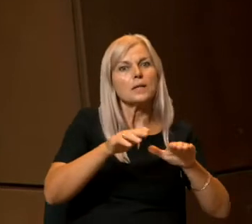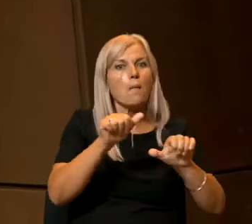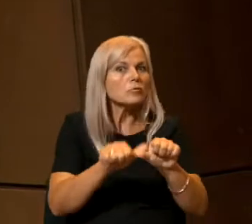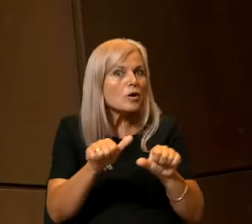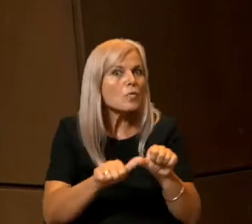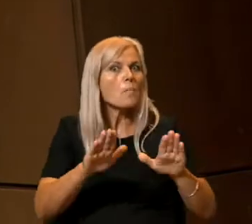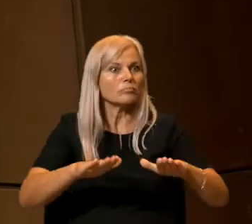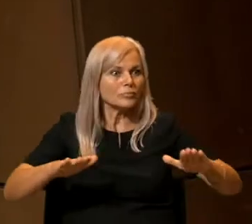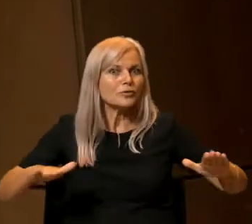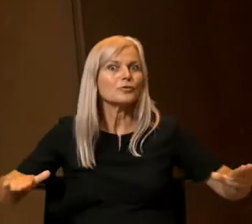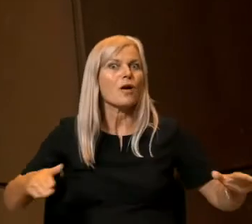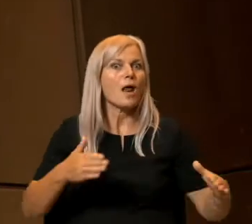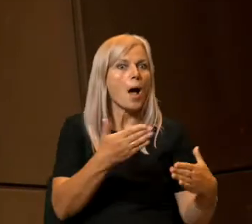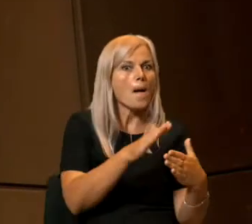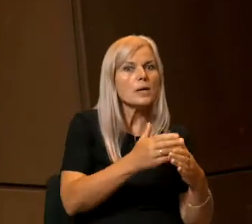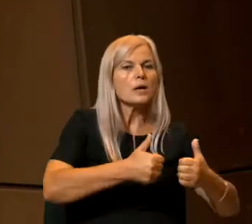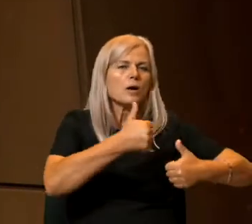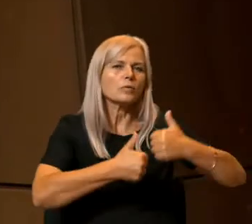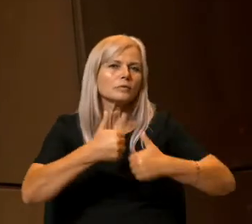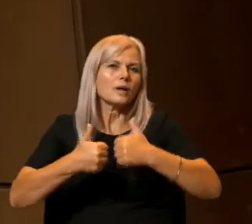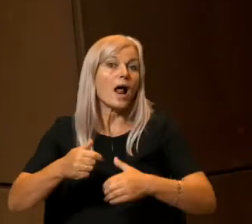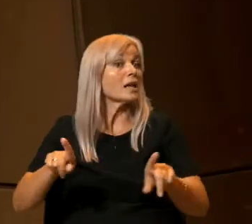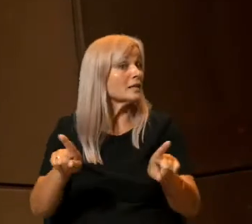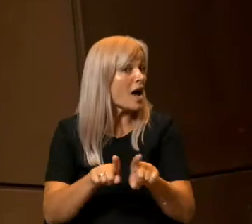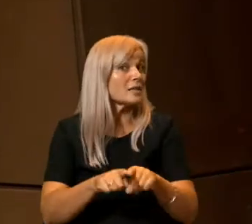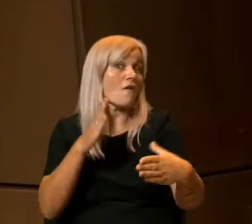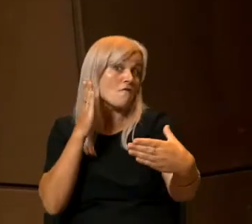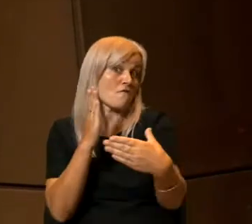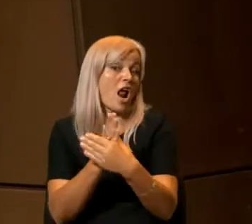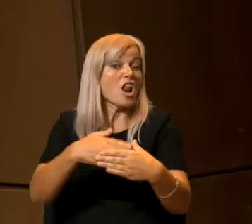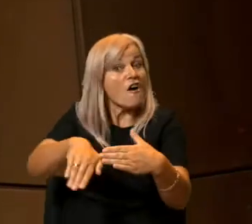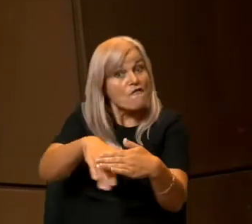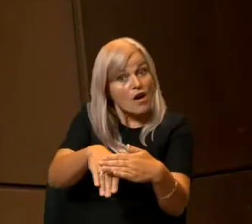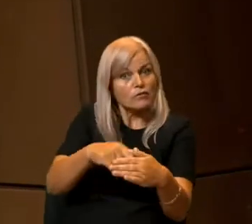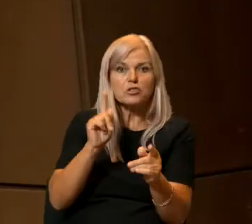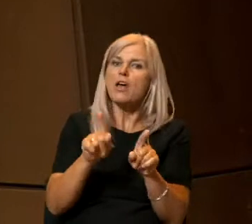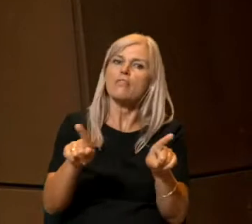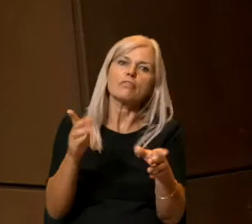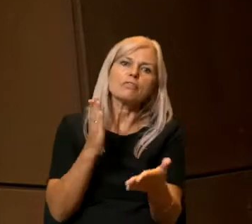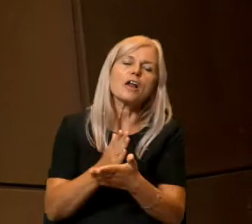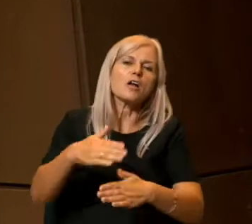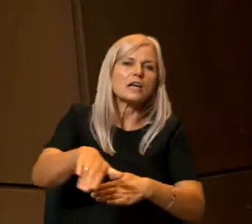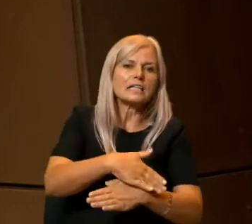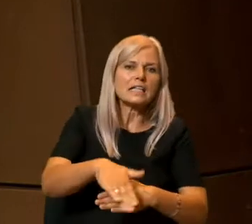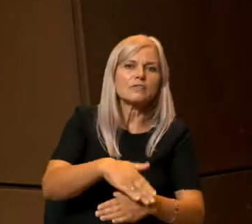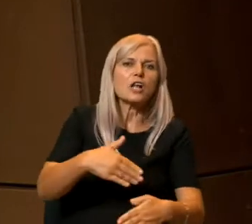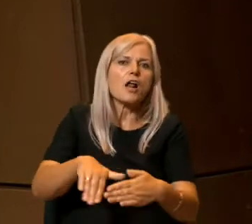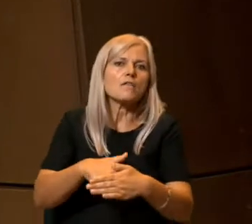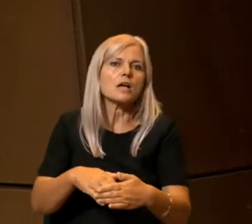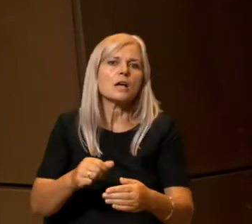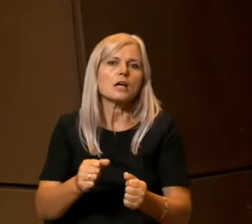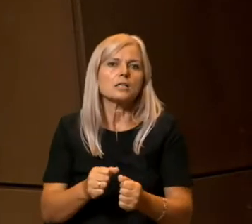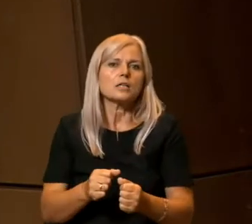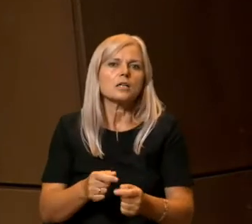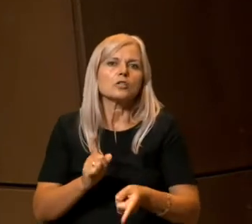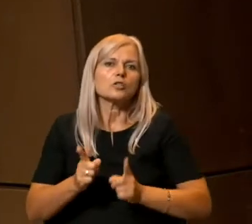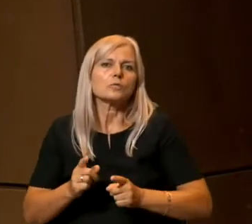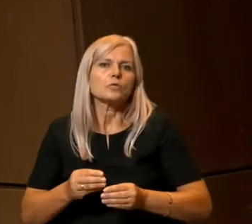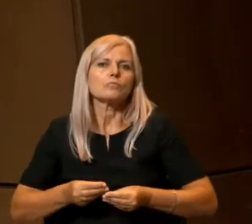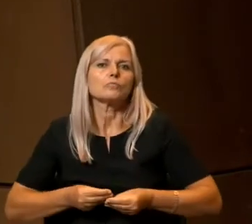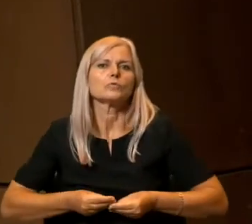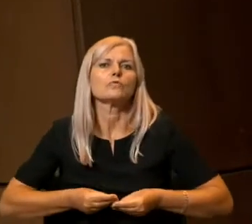tylko pomiędzy firmami, ale również wewnątrz firm. Wszyscy powinni być w stanie permanentnego